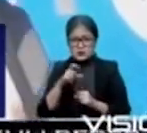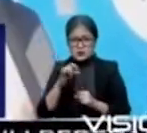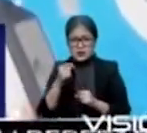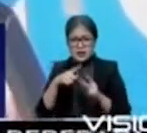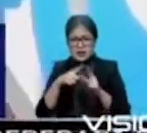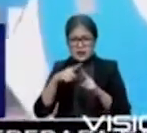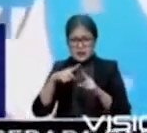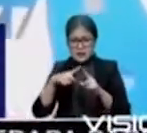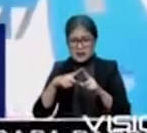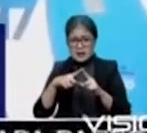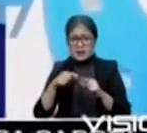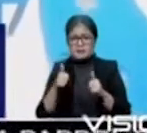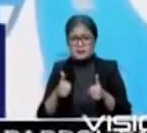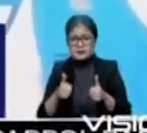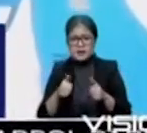melistriki